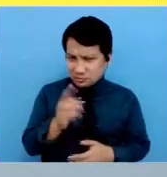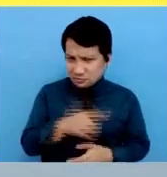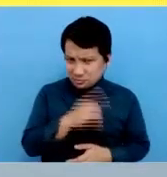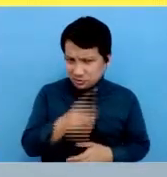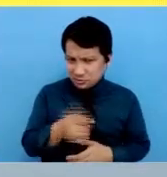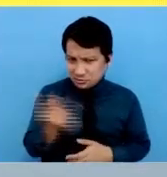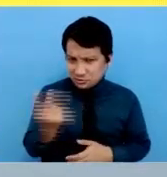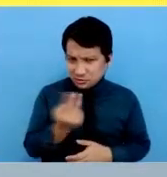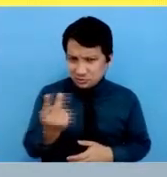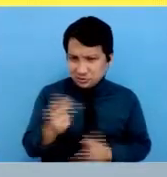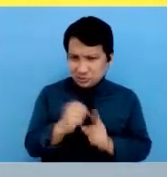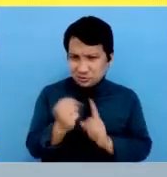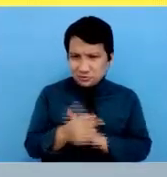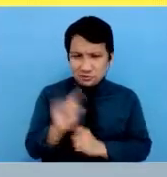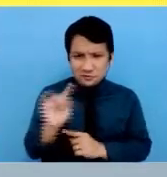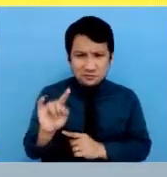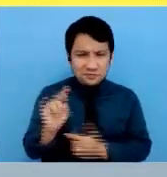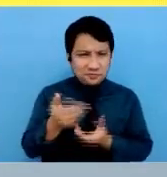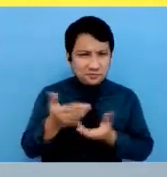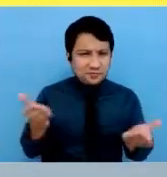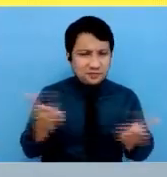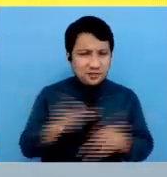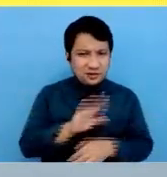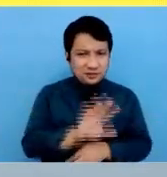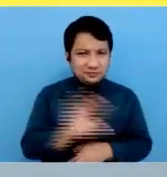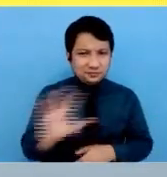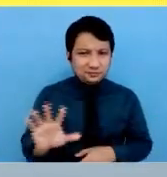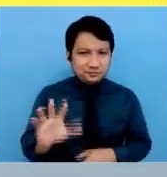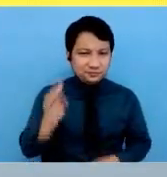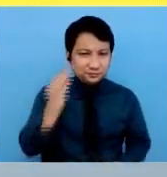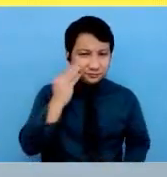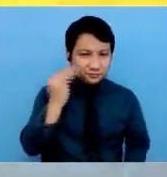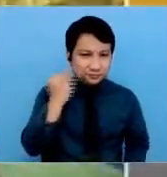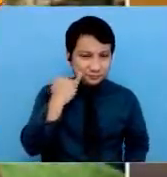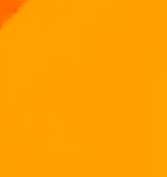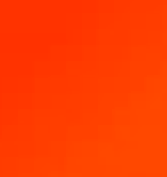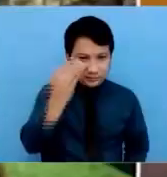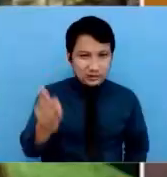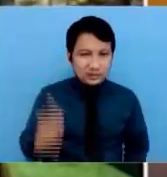sa social media? Nasa frontline ng balitang yan si MJ Marfori.